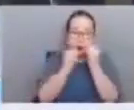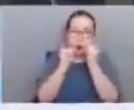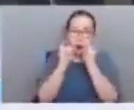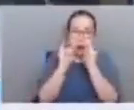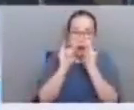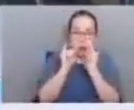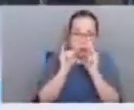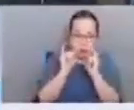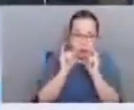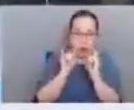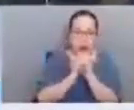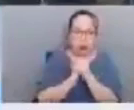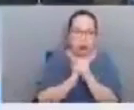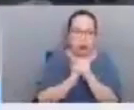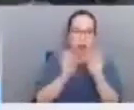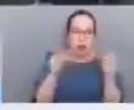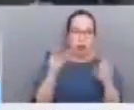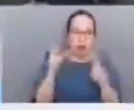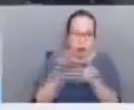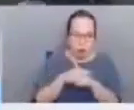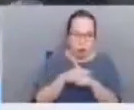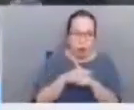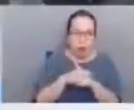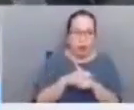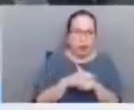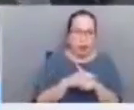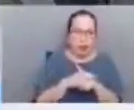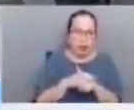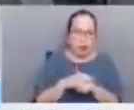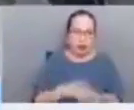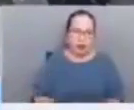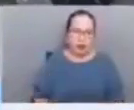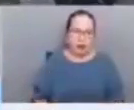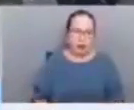computer lang ang application. Wala tong face-to-face contact